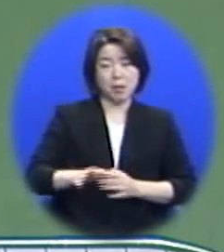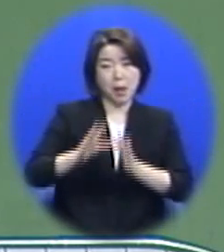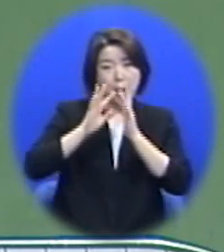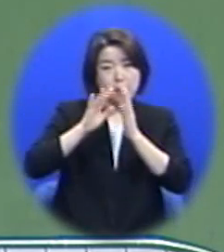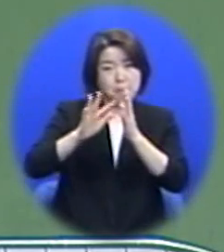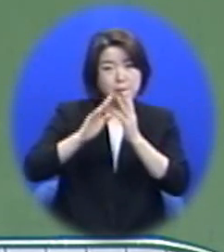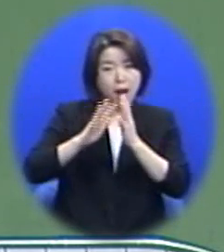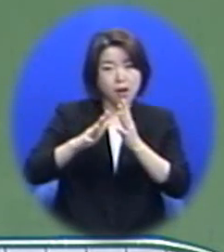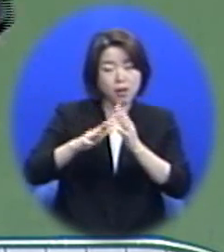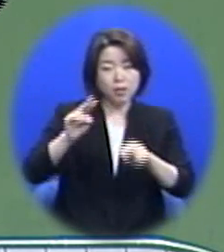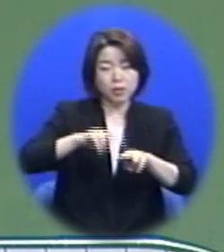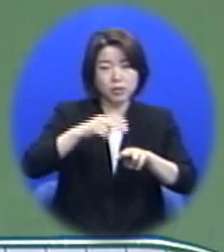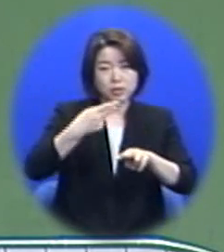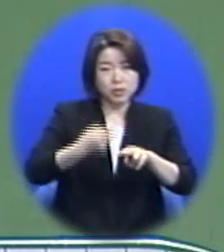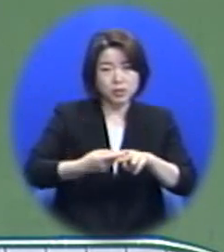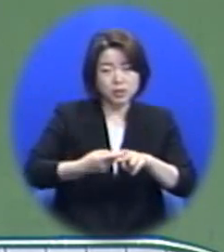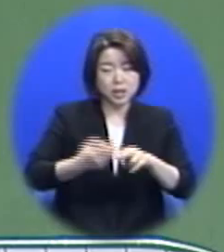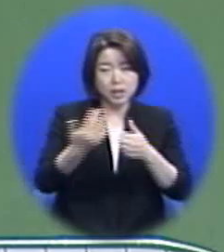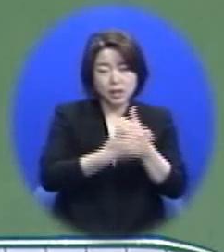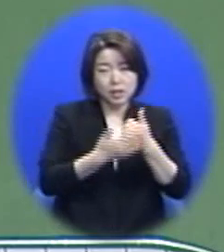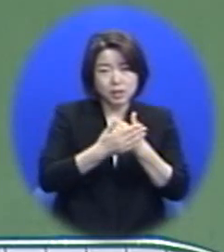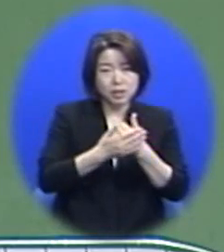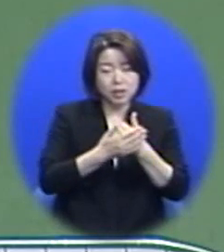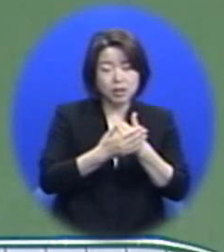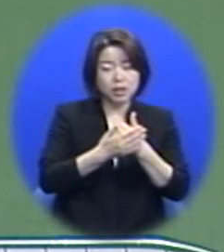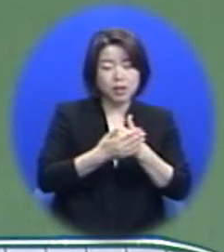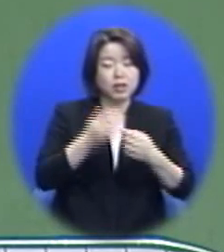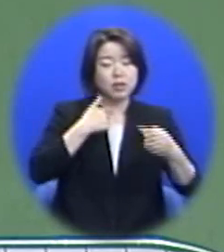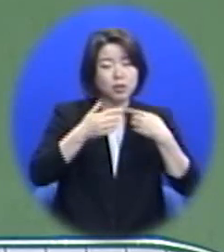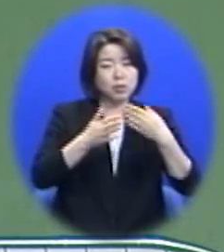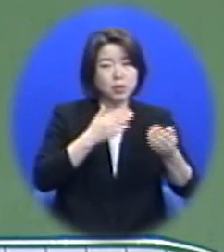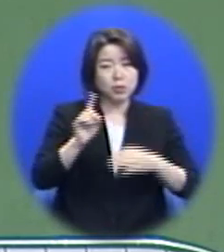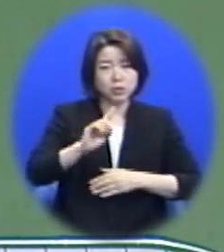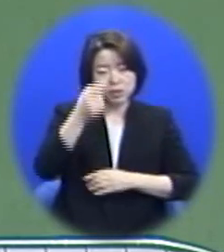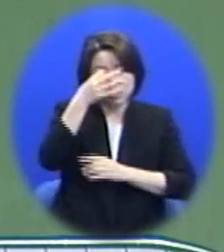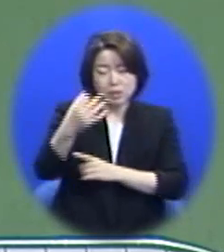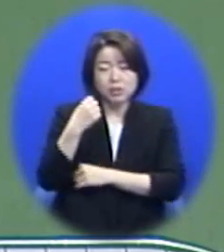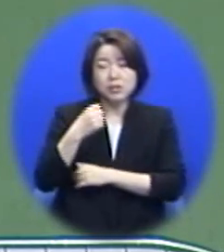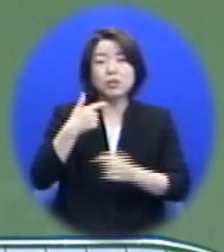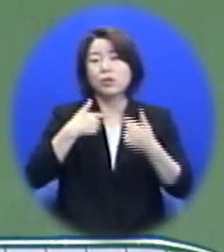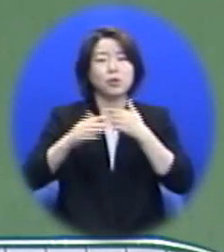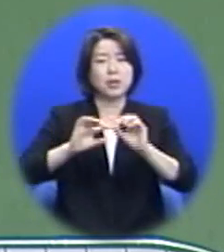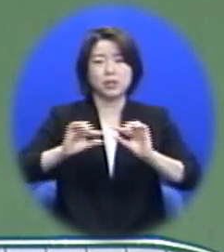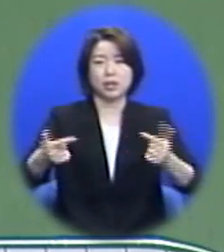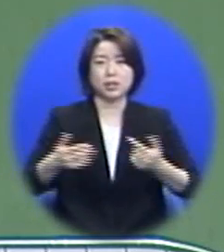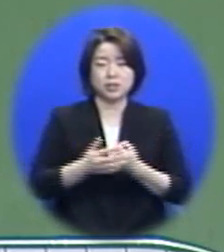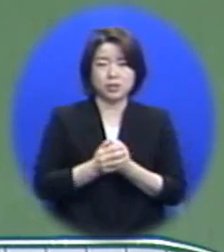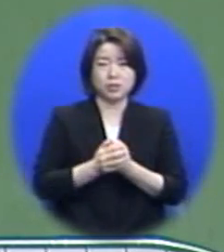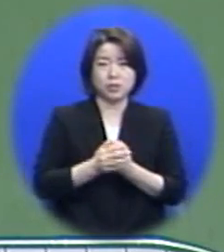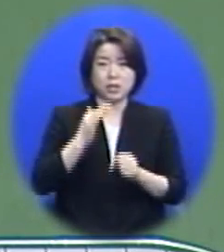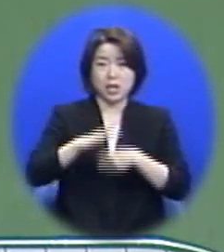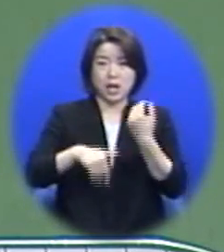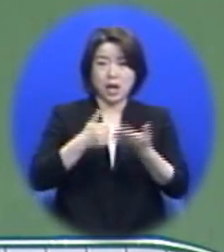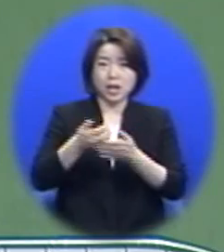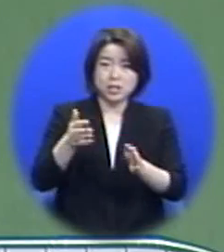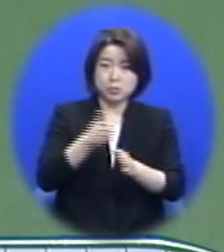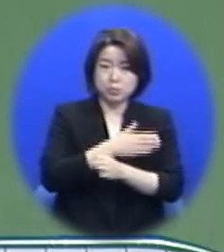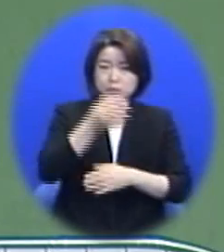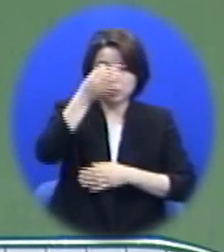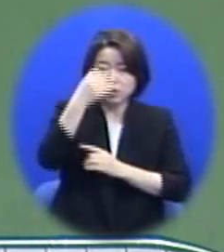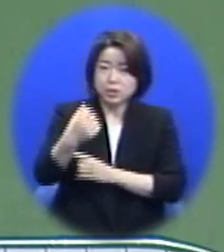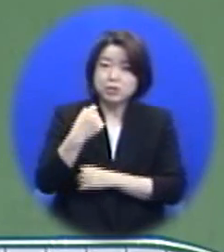체험이 어떤 능력을 행하는게 아닙니다 능력을 하나님으로부터 받았다